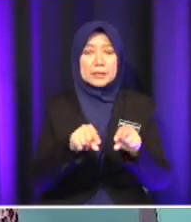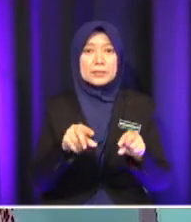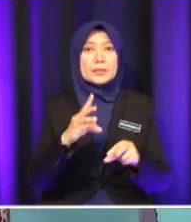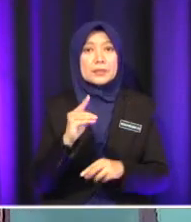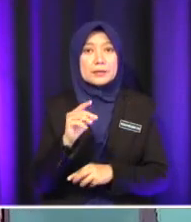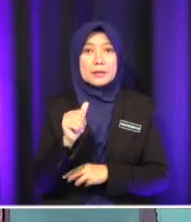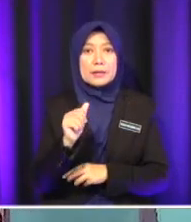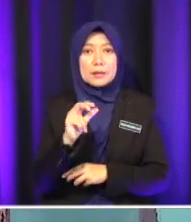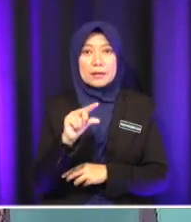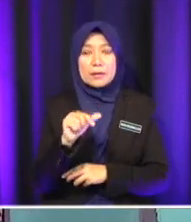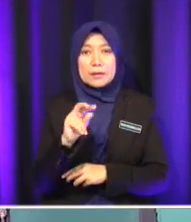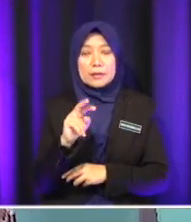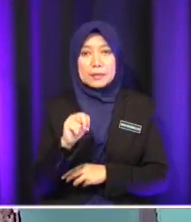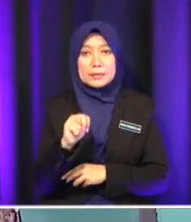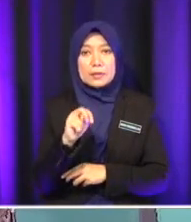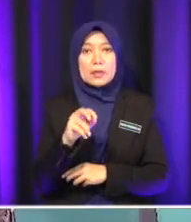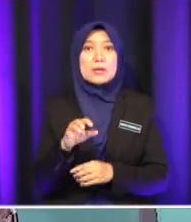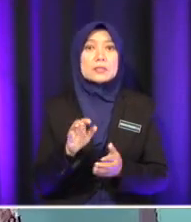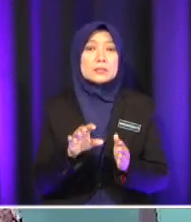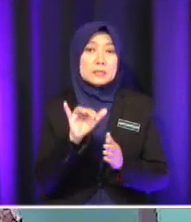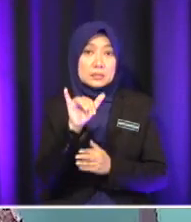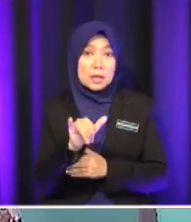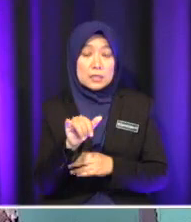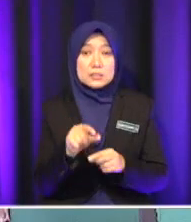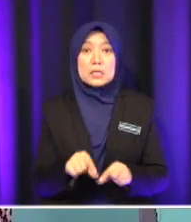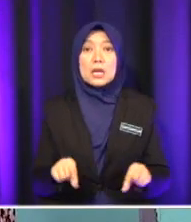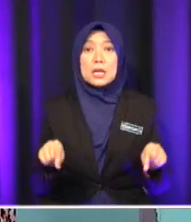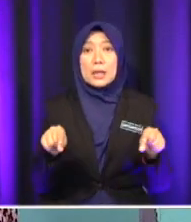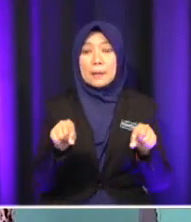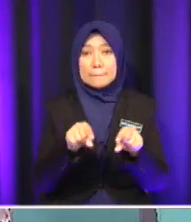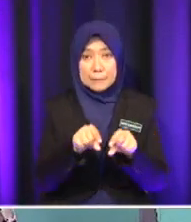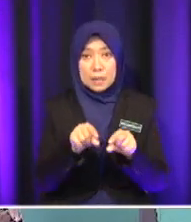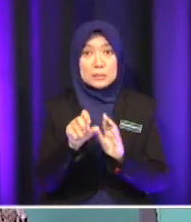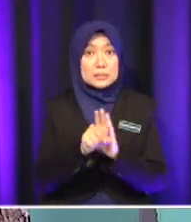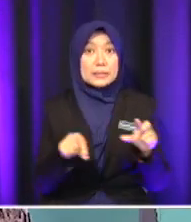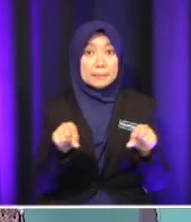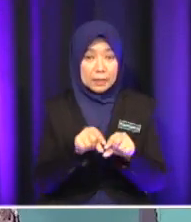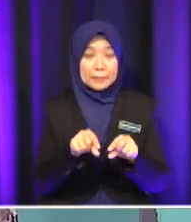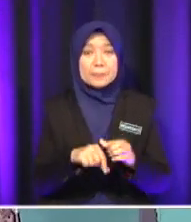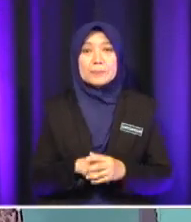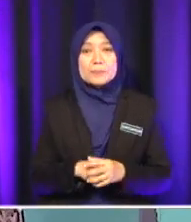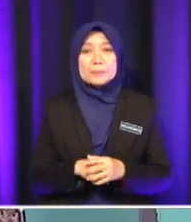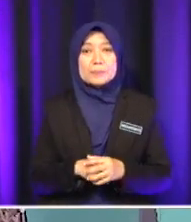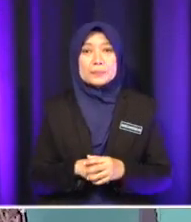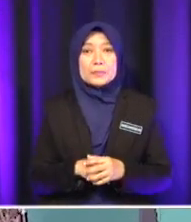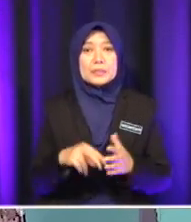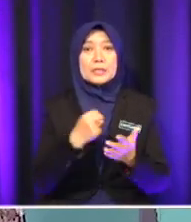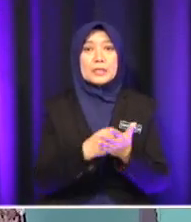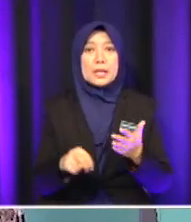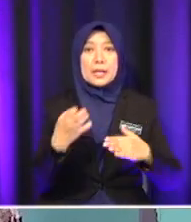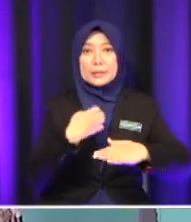pertama ialah imbangan dagangan seimbang seimbangan dagangan seimbang nih apabila nilai